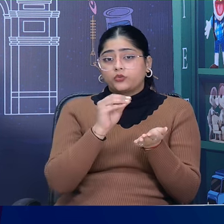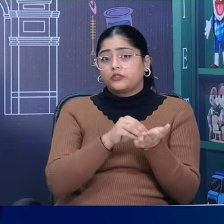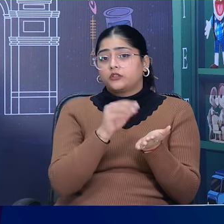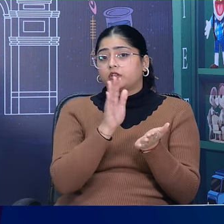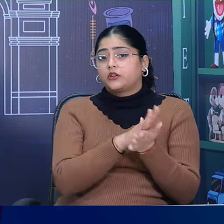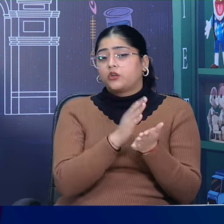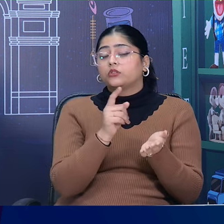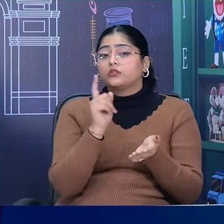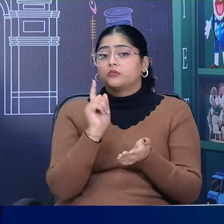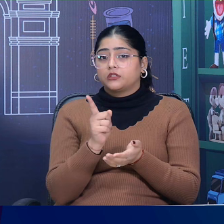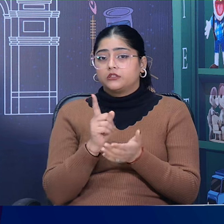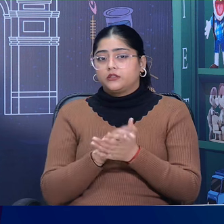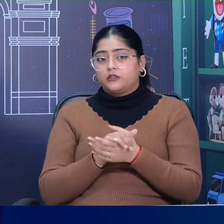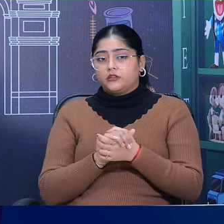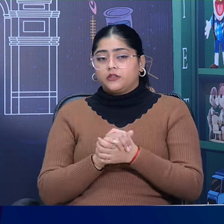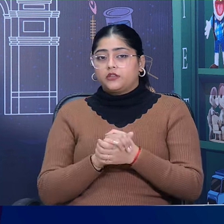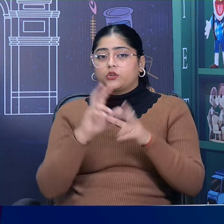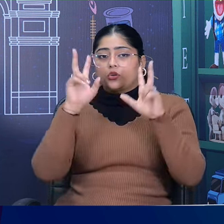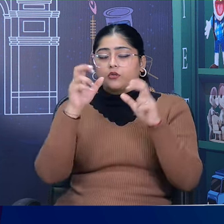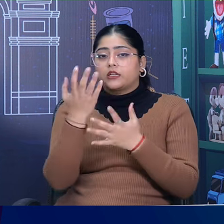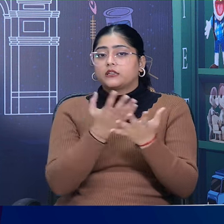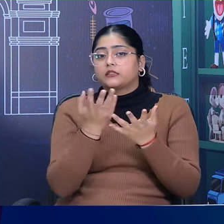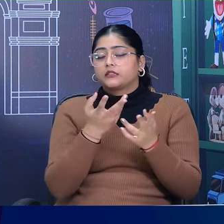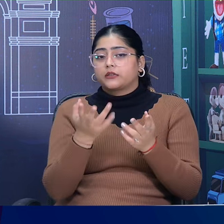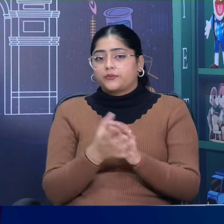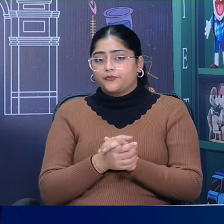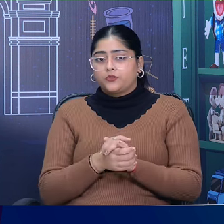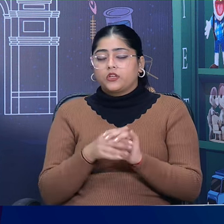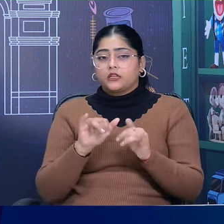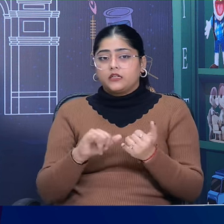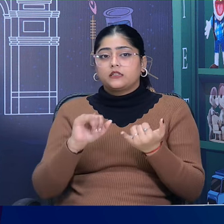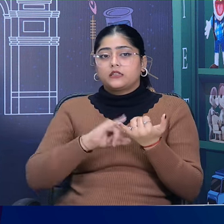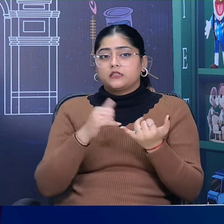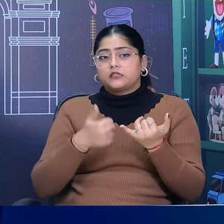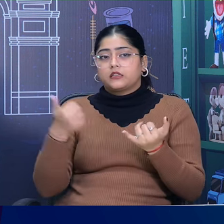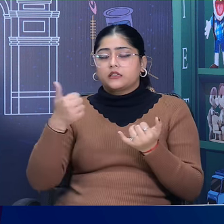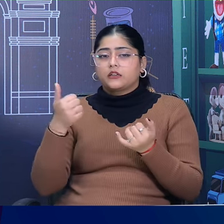यह मुद्दे थे जिन पर बहस की गई जी और कहीं ना कहीं यह सेक्रेटरी